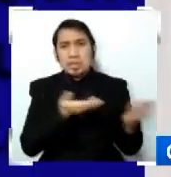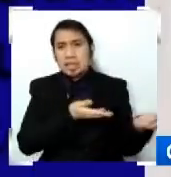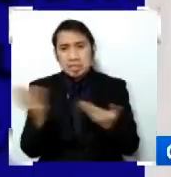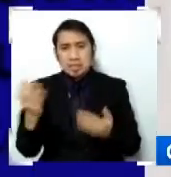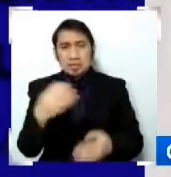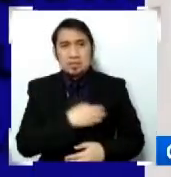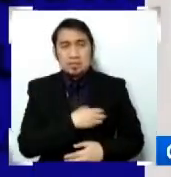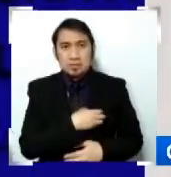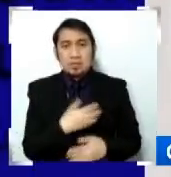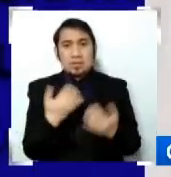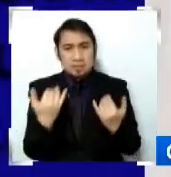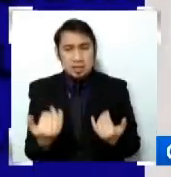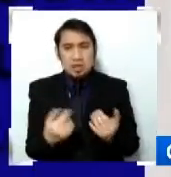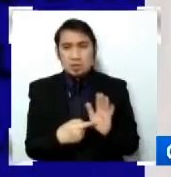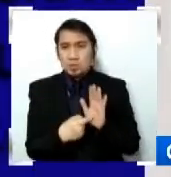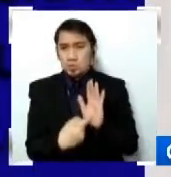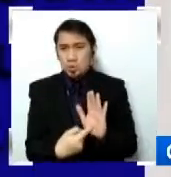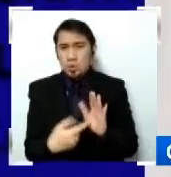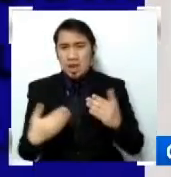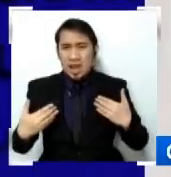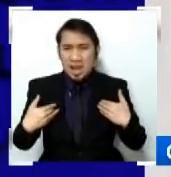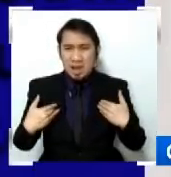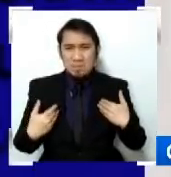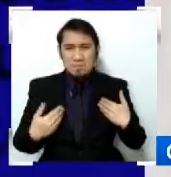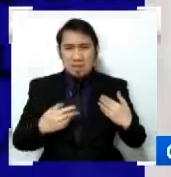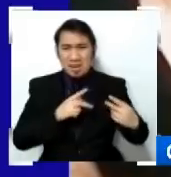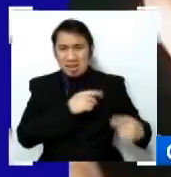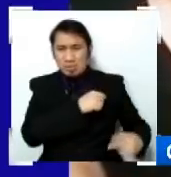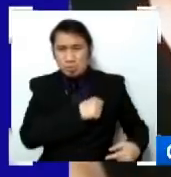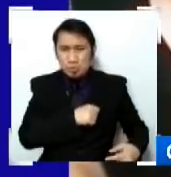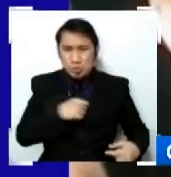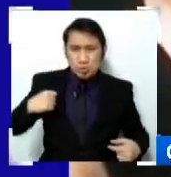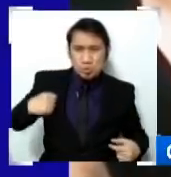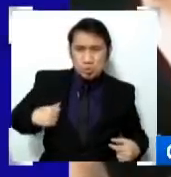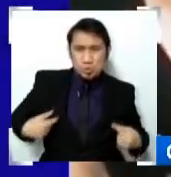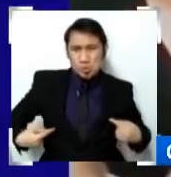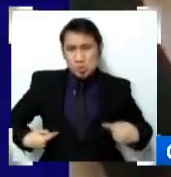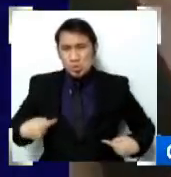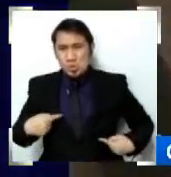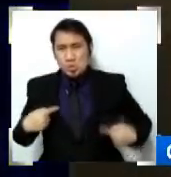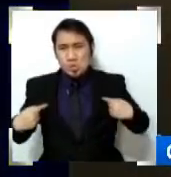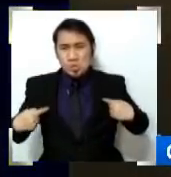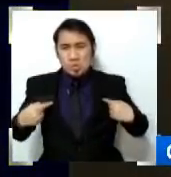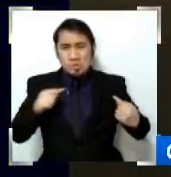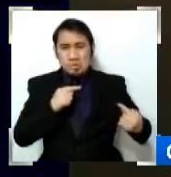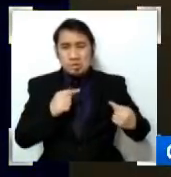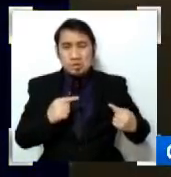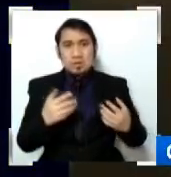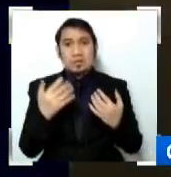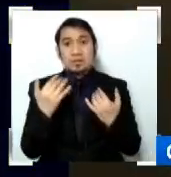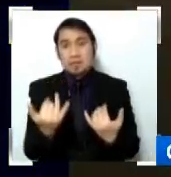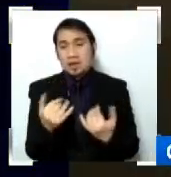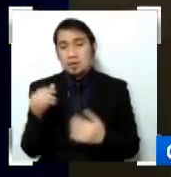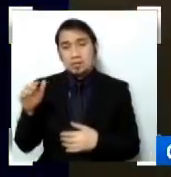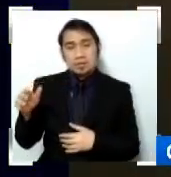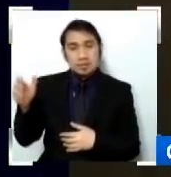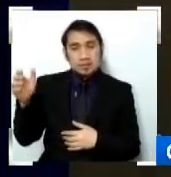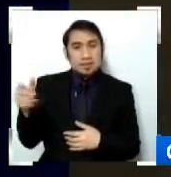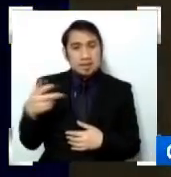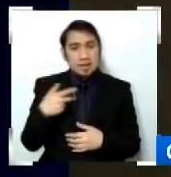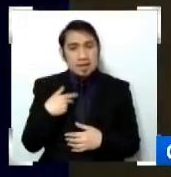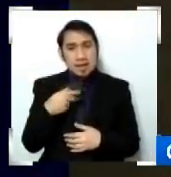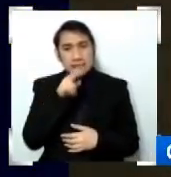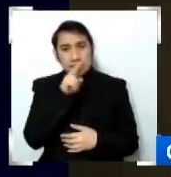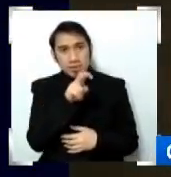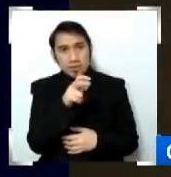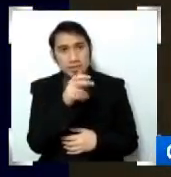din siya ng mga pasa at sugat sa iba't ibang bahagi ng katawan. Nakuha namin yung eyewitness na yun pala ang kumuha ng video.